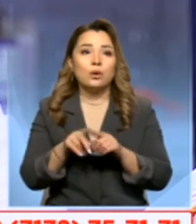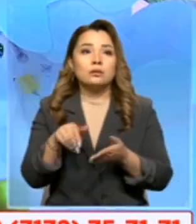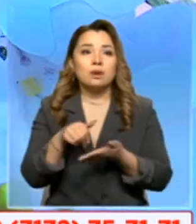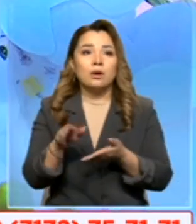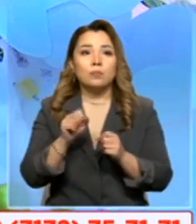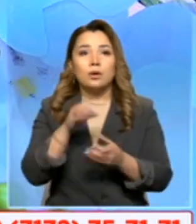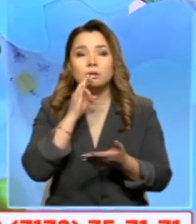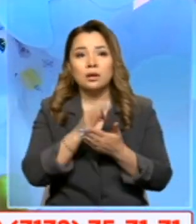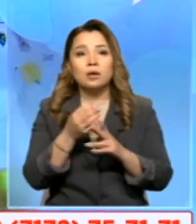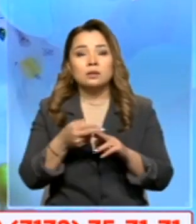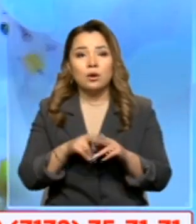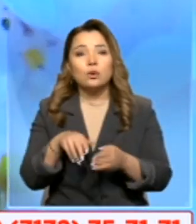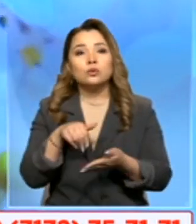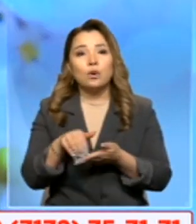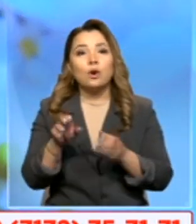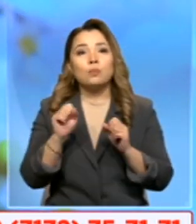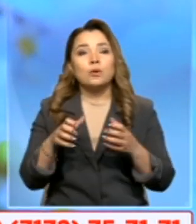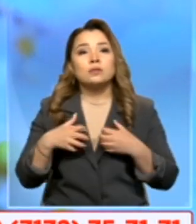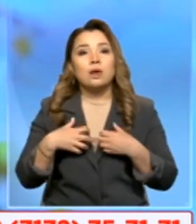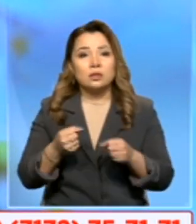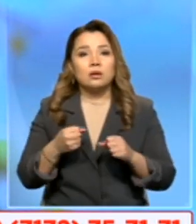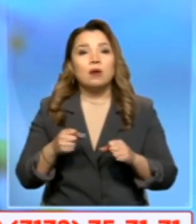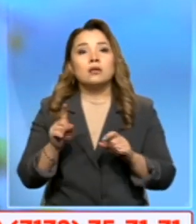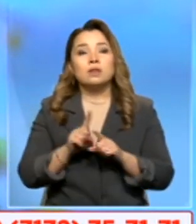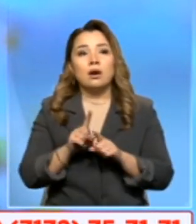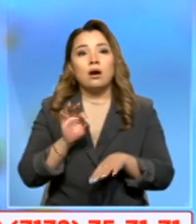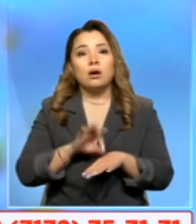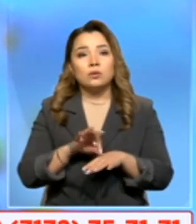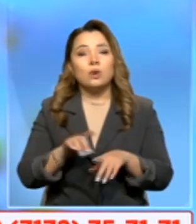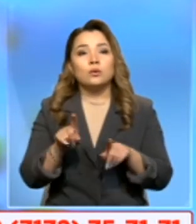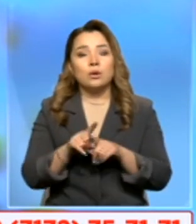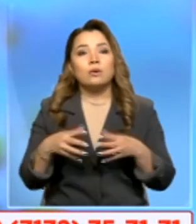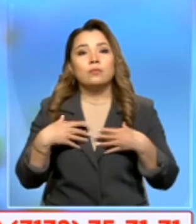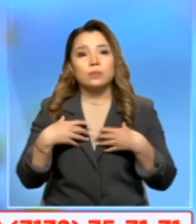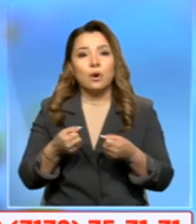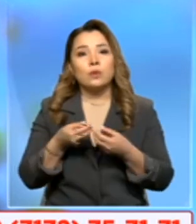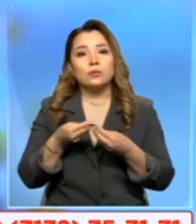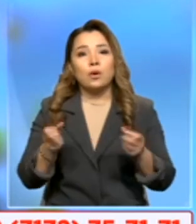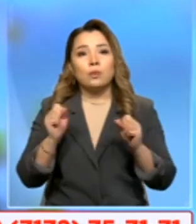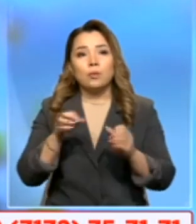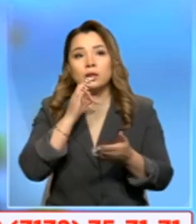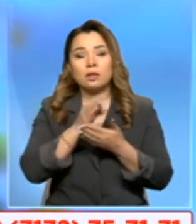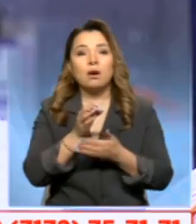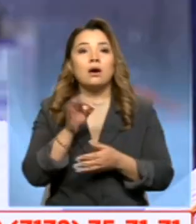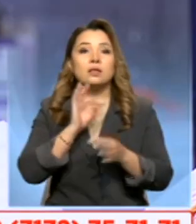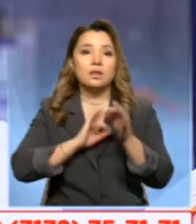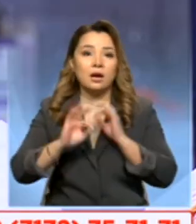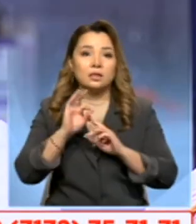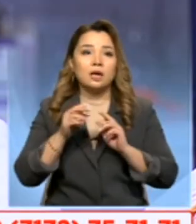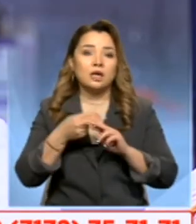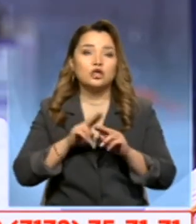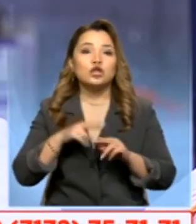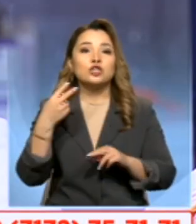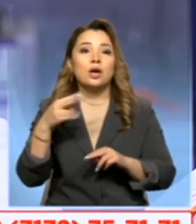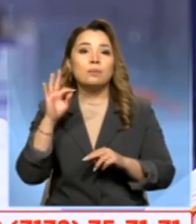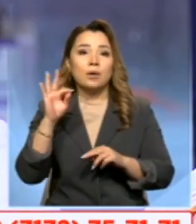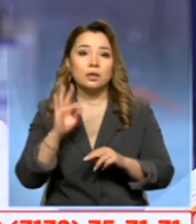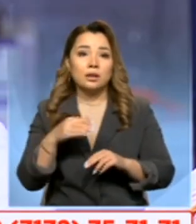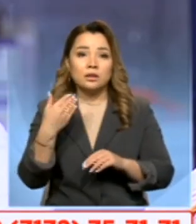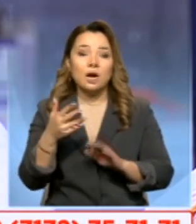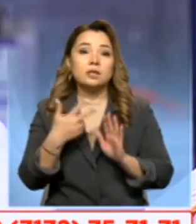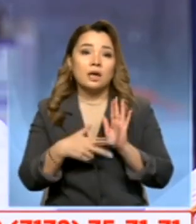жатыр. Құтылуға болады, білесіз ба? Ауру қалай келсе, ауру солай кетеді. Я айттым, я дәріге тек 20% ғана